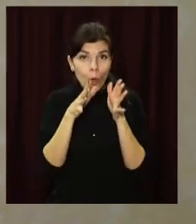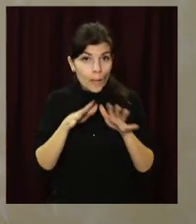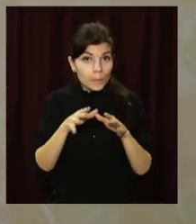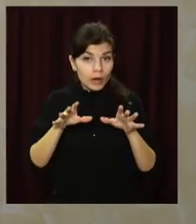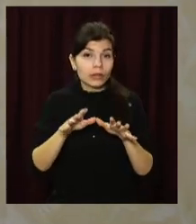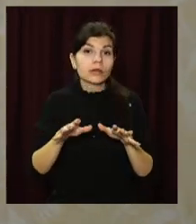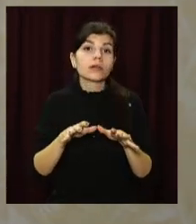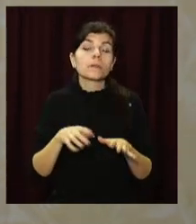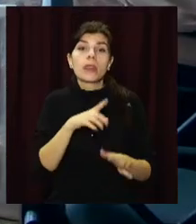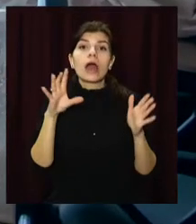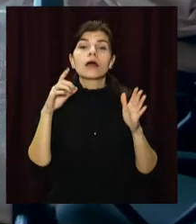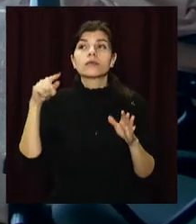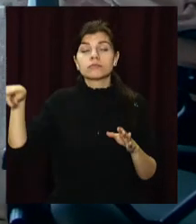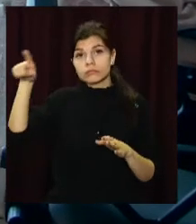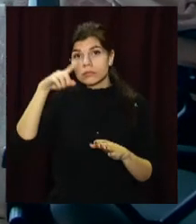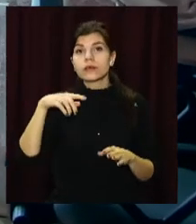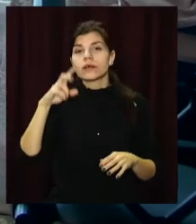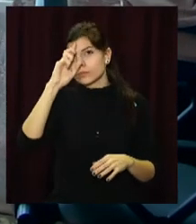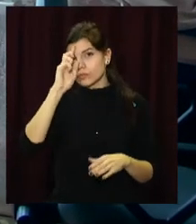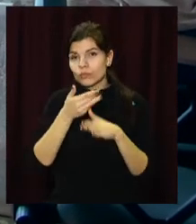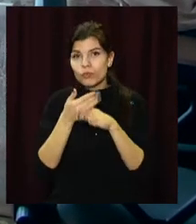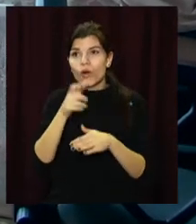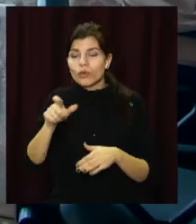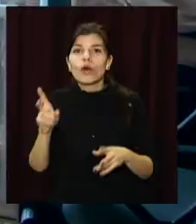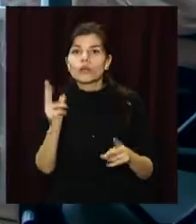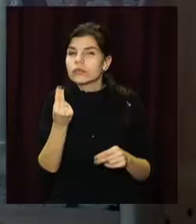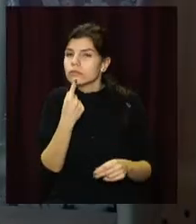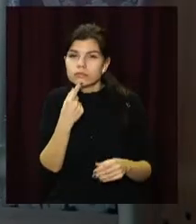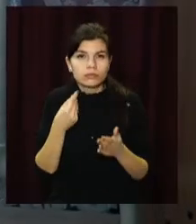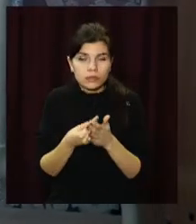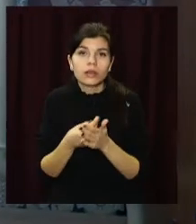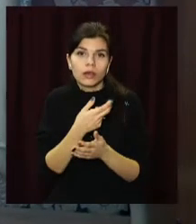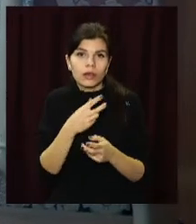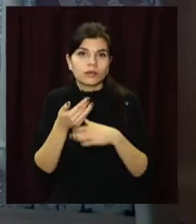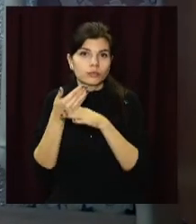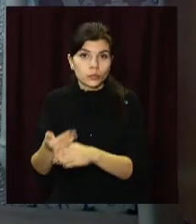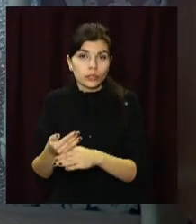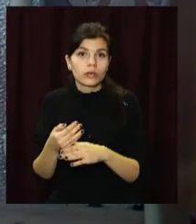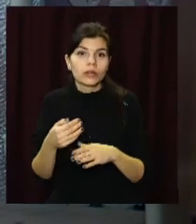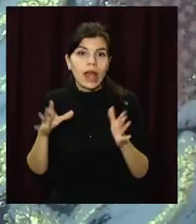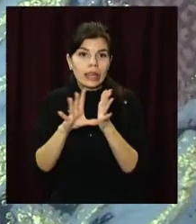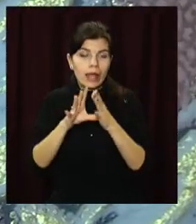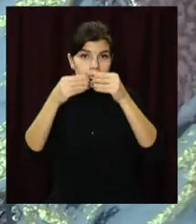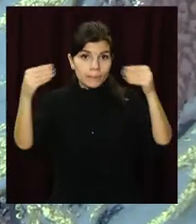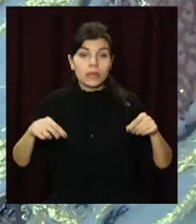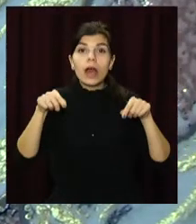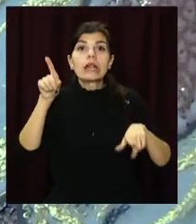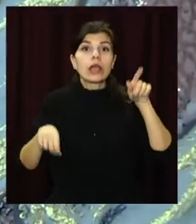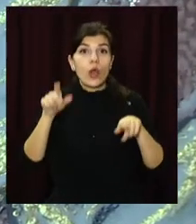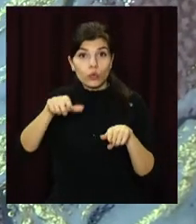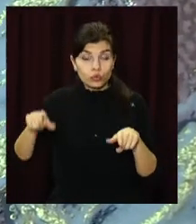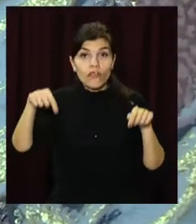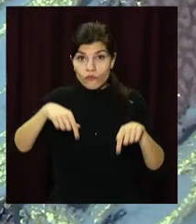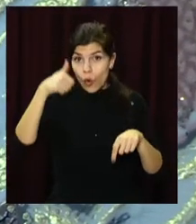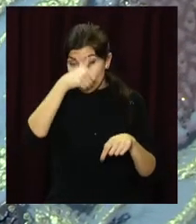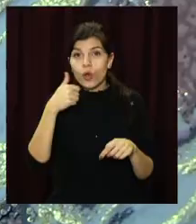електроопалення. Енергетики оновили мережі, влада допомогла пільговикам з проєктами для нового опалення та придбала електропанелі. Цьогоріч декому з кам'янчан